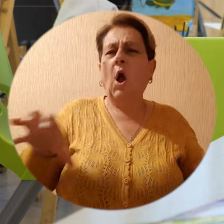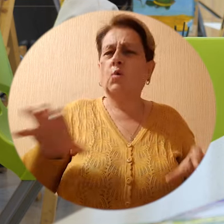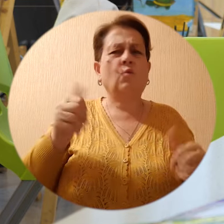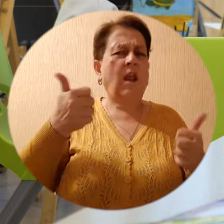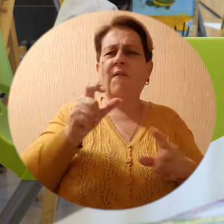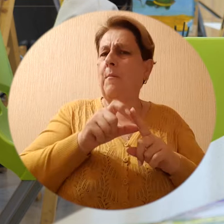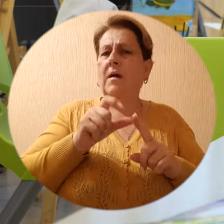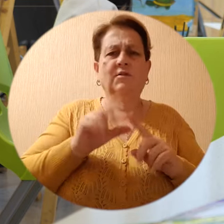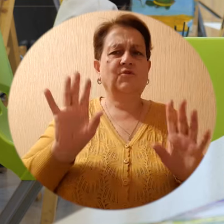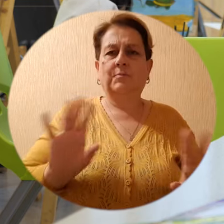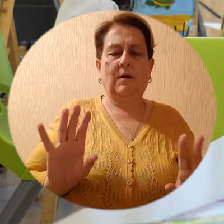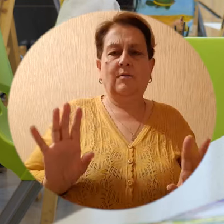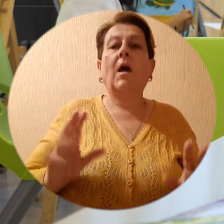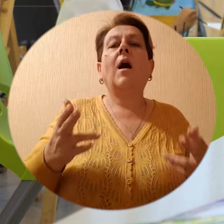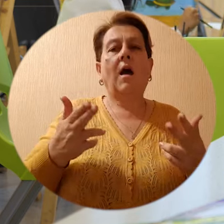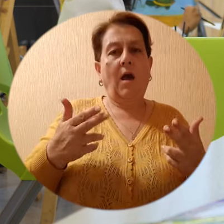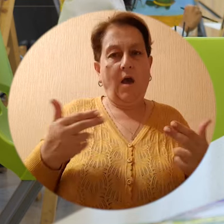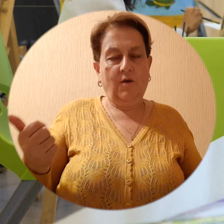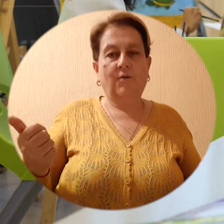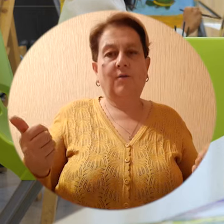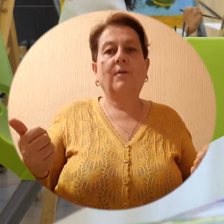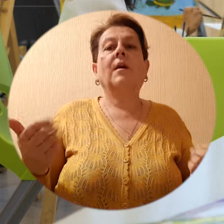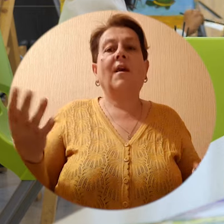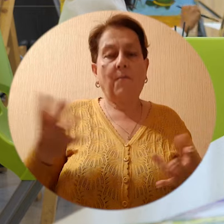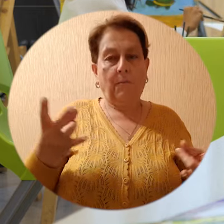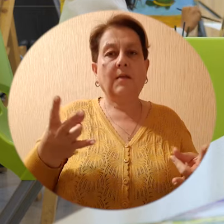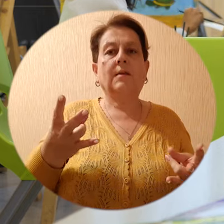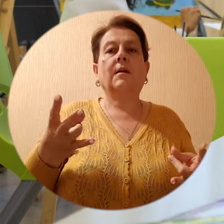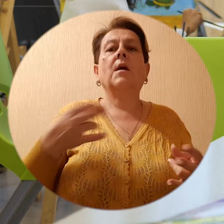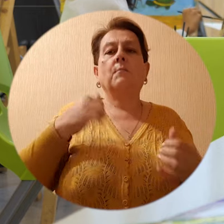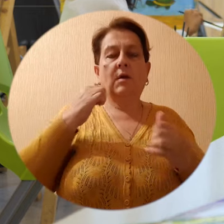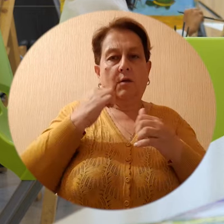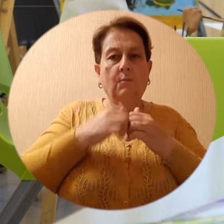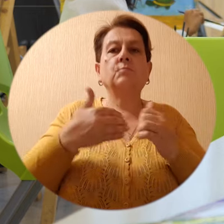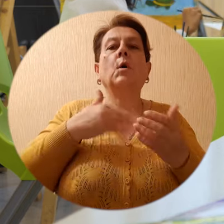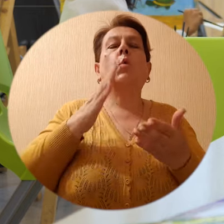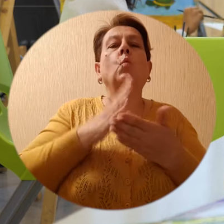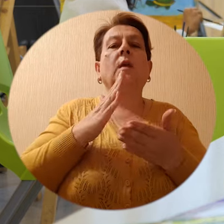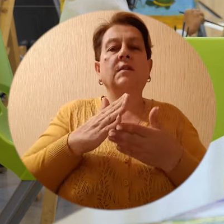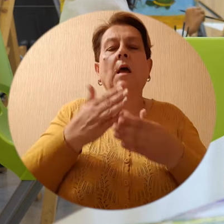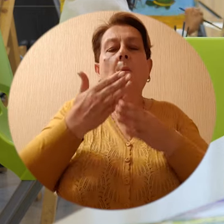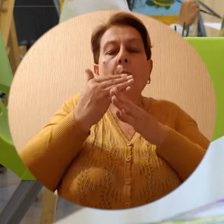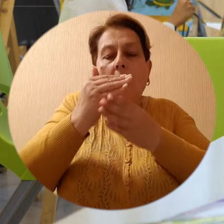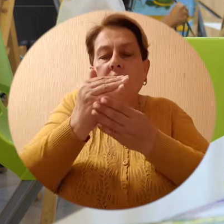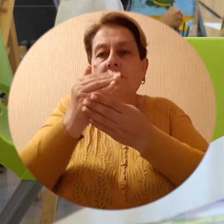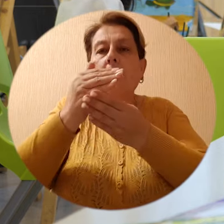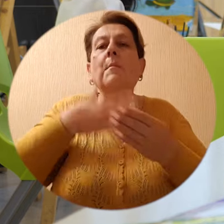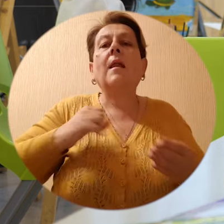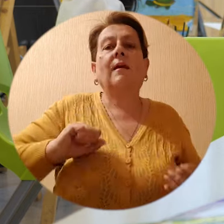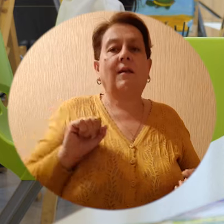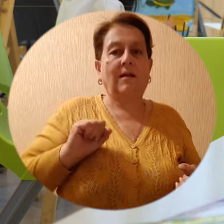ագահությունը լավ բանի չի բերում։ Այո, իսկապես, և պետք է մենք միշտ մեր ունեցածից բաժին հանենք